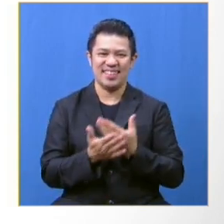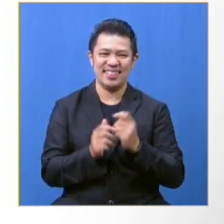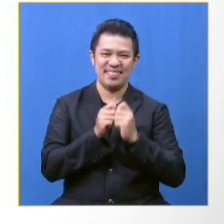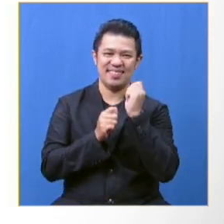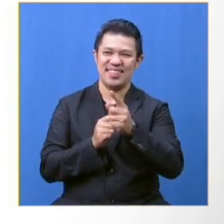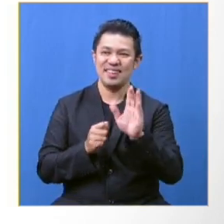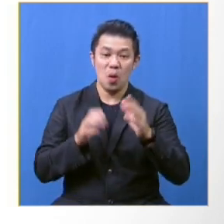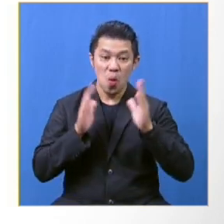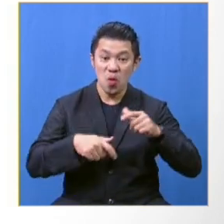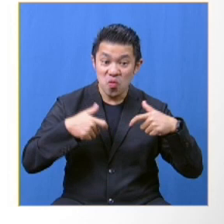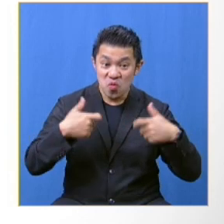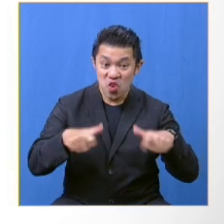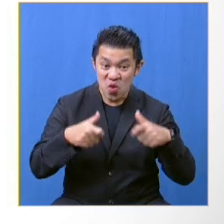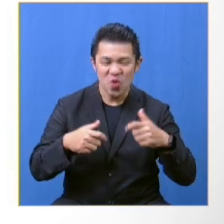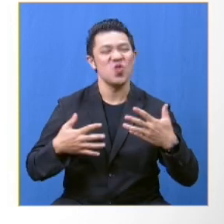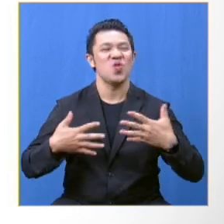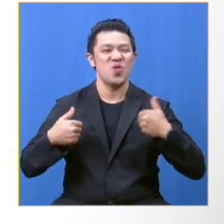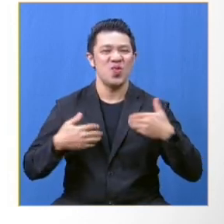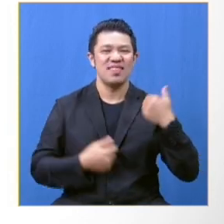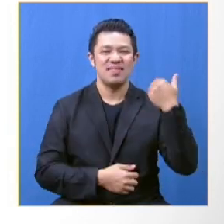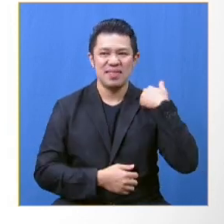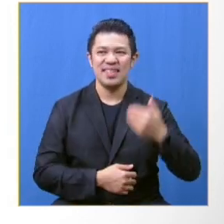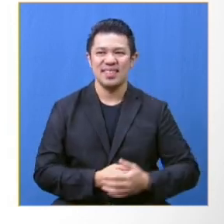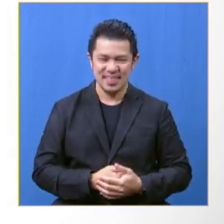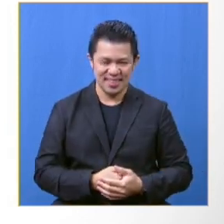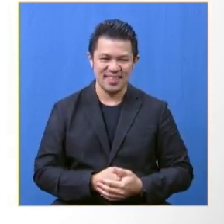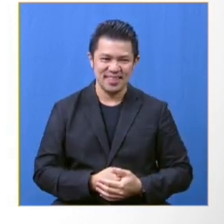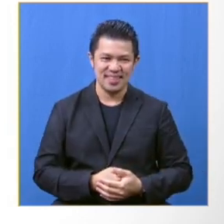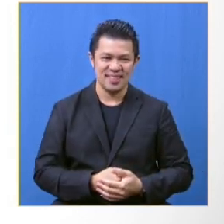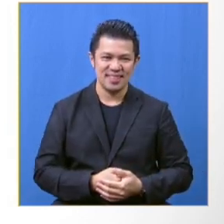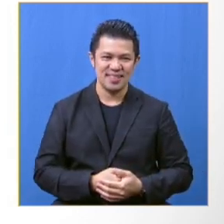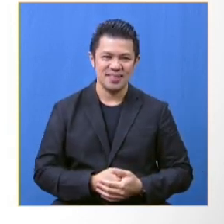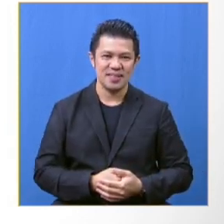นทำคลิปเองก็ได้สนุกสนานไปด้วยนะคะกับการที่อัดคลิปแบบนี้